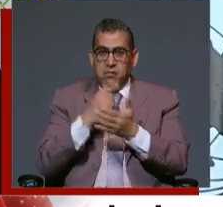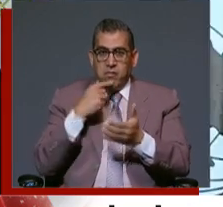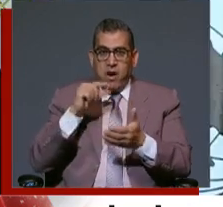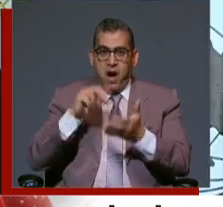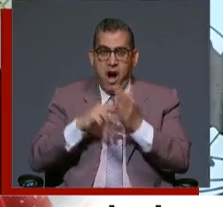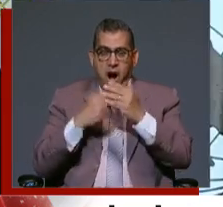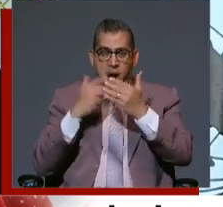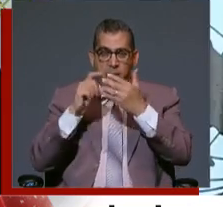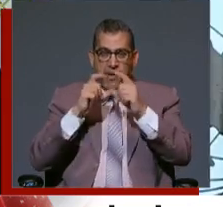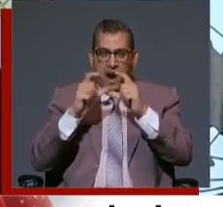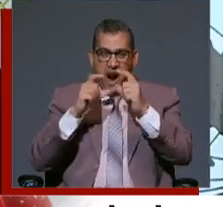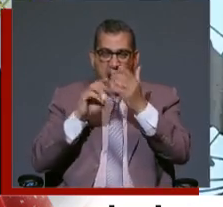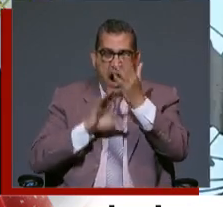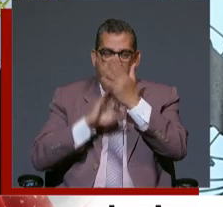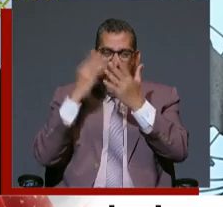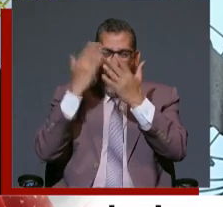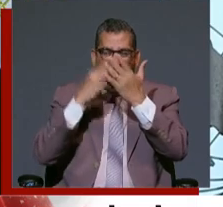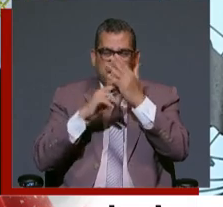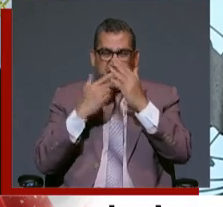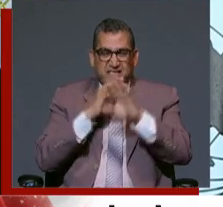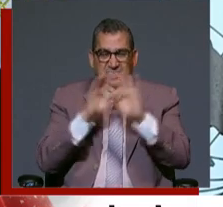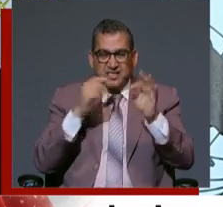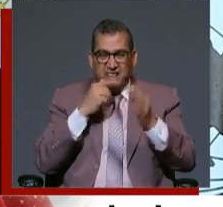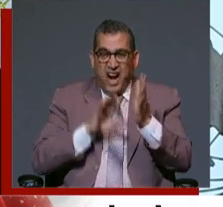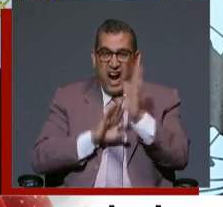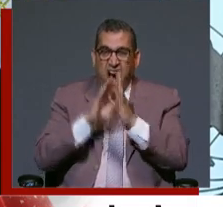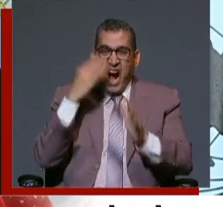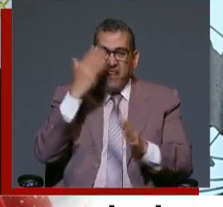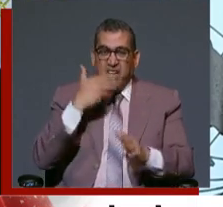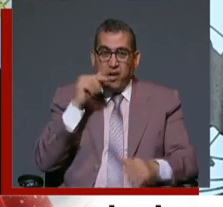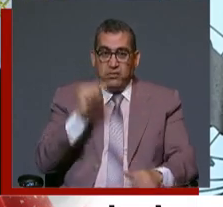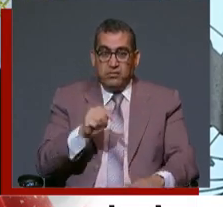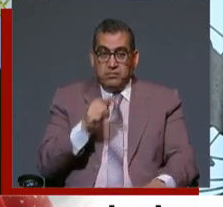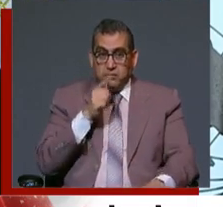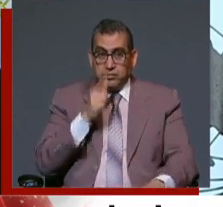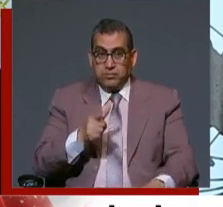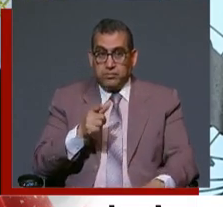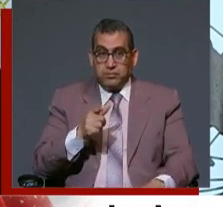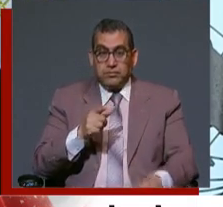الإفريقي للتنمية، خاصة أن البنك الإفريقي للتنمية تلبي